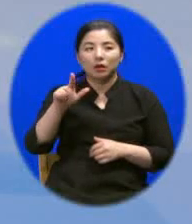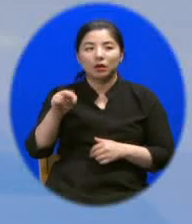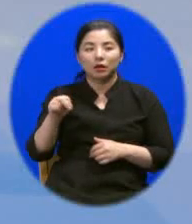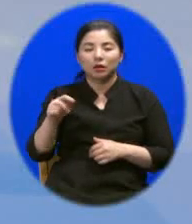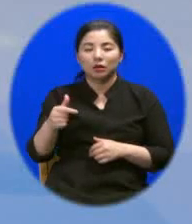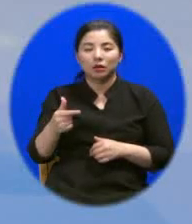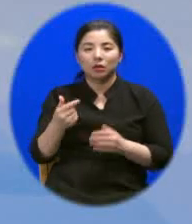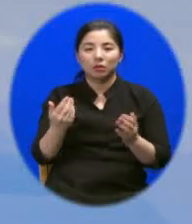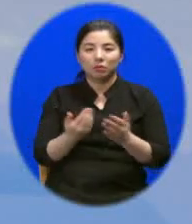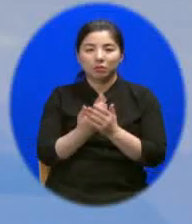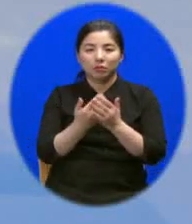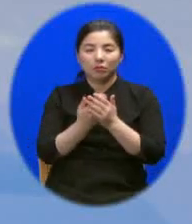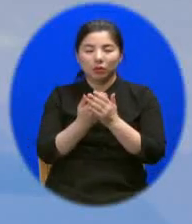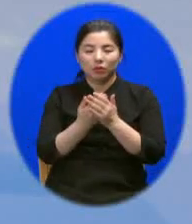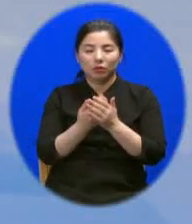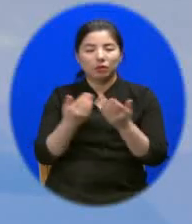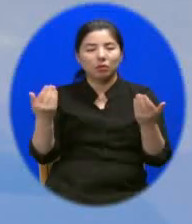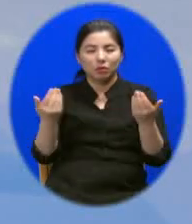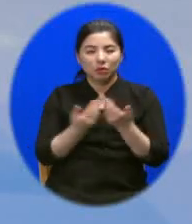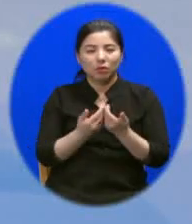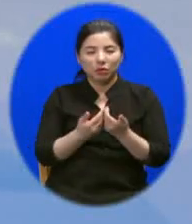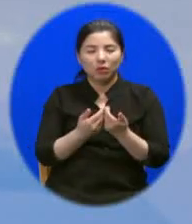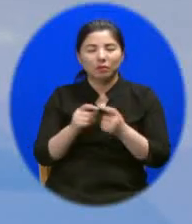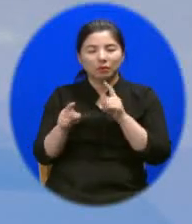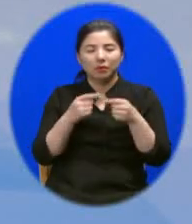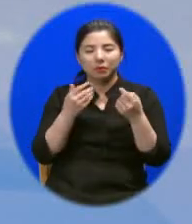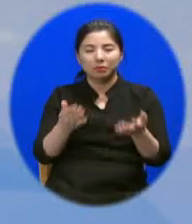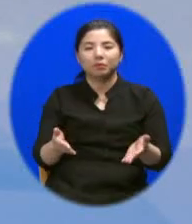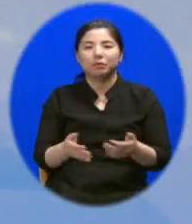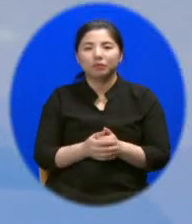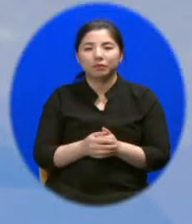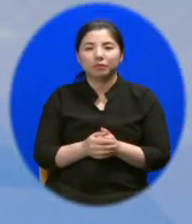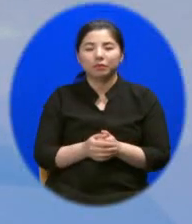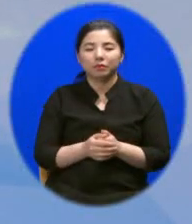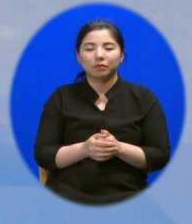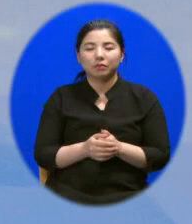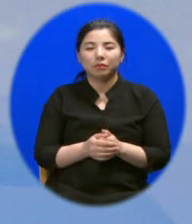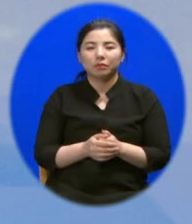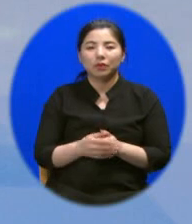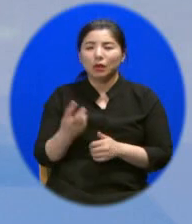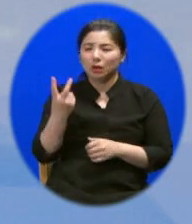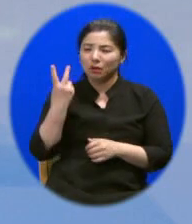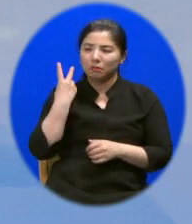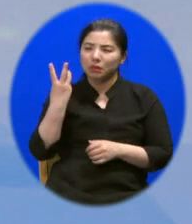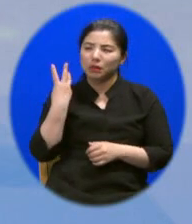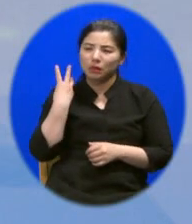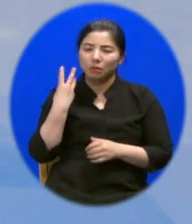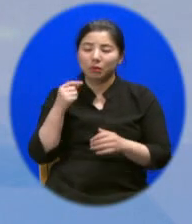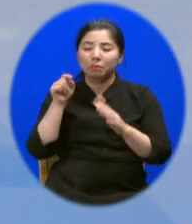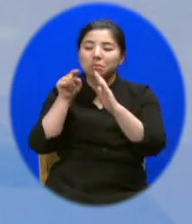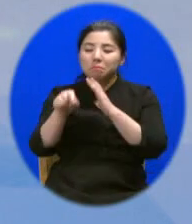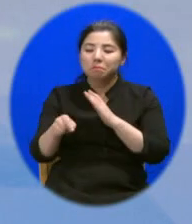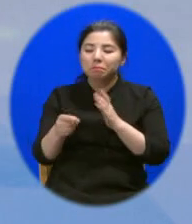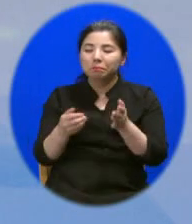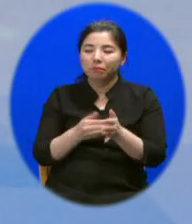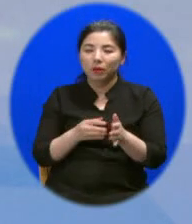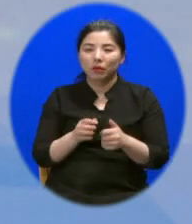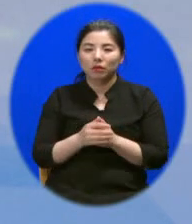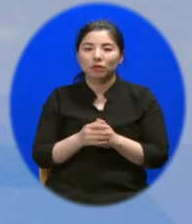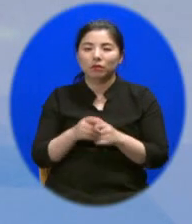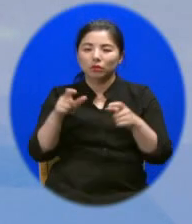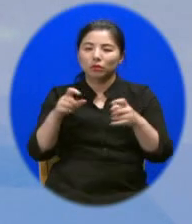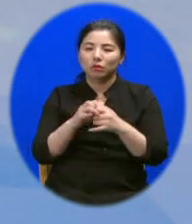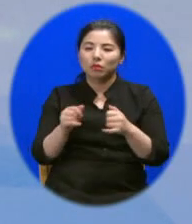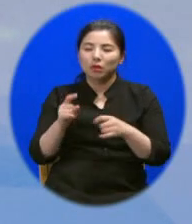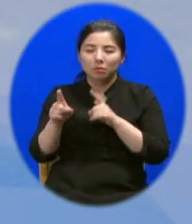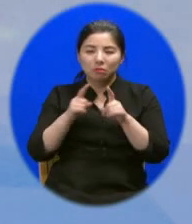건립 반대 목소리 부터 말씀을 드리겠습니다 아 이 3일전 현장을 가봤습니다 주민